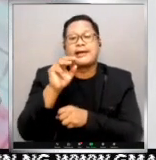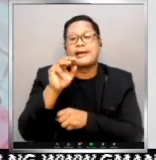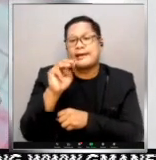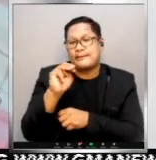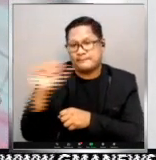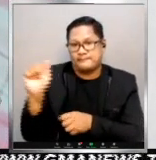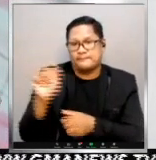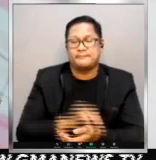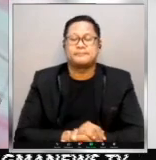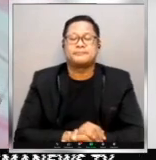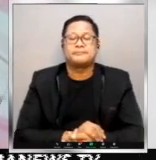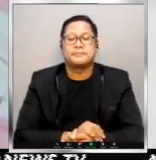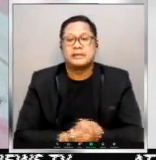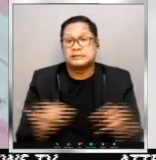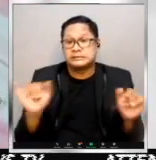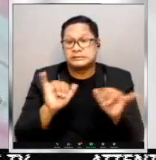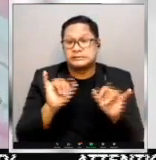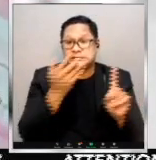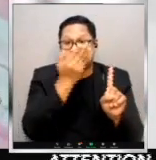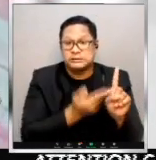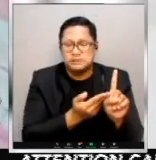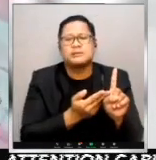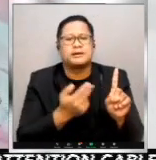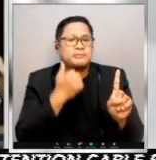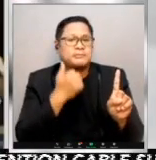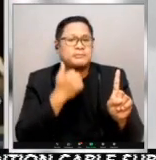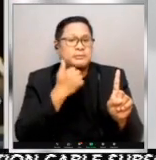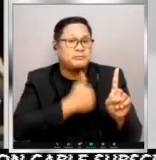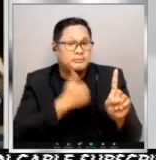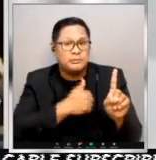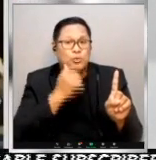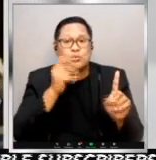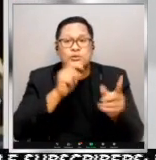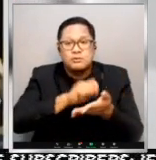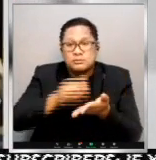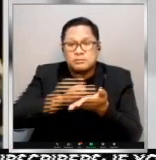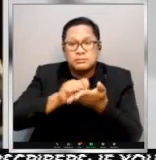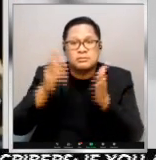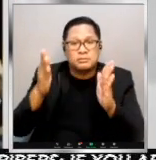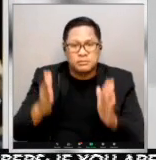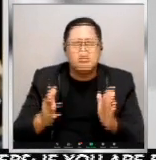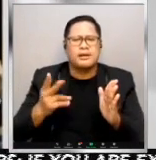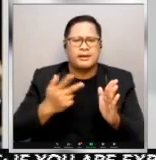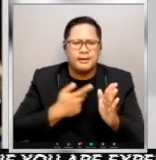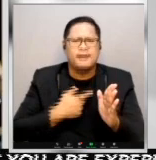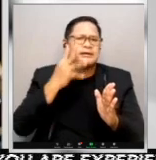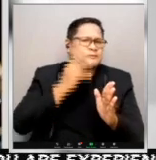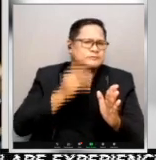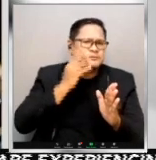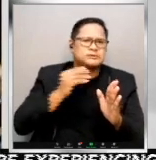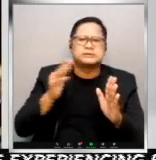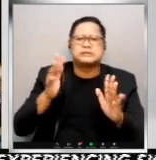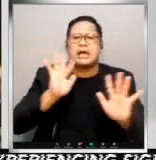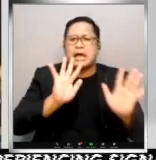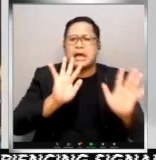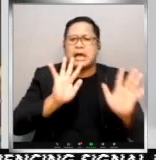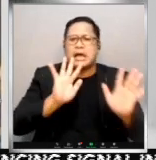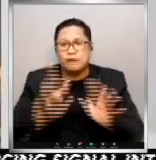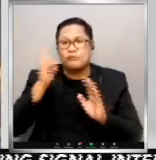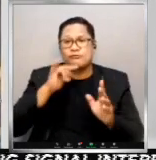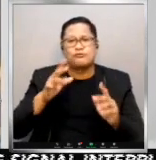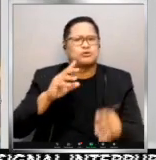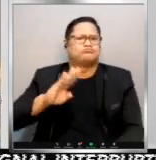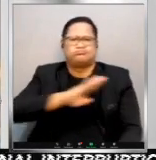Kabilang din si Torrevillas sa mga babaeng mamamahayag na nakaranas ng banta at harassment dahil sa kanyang matapang na pag-uulat